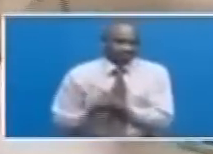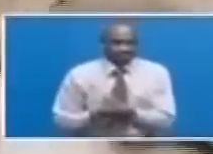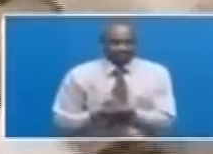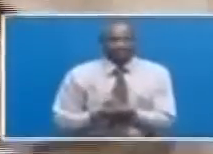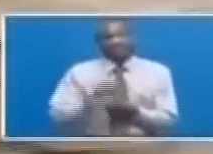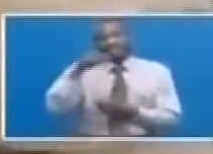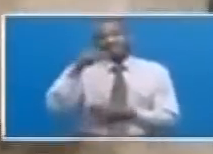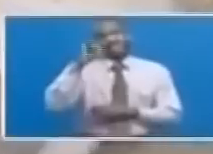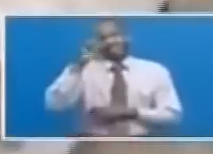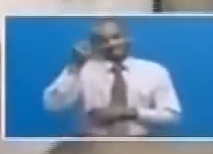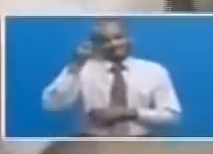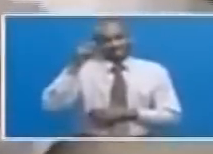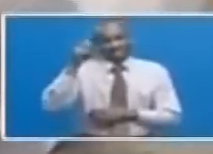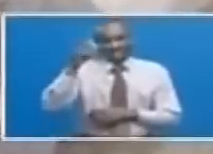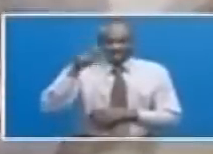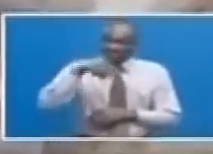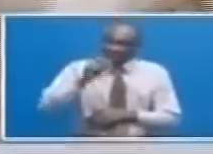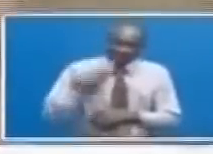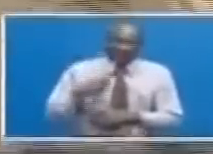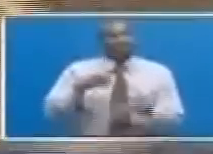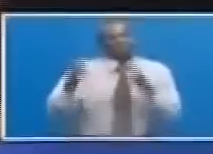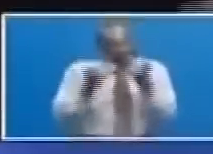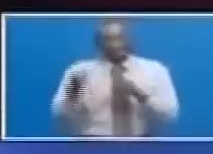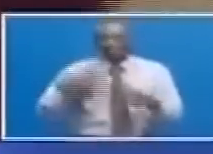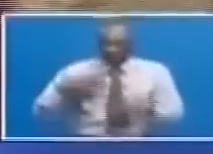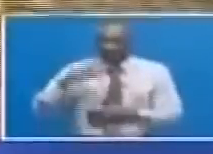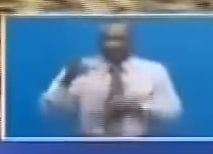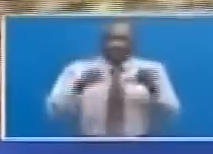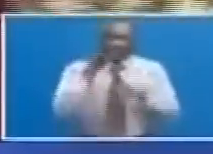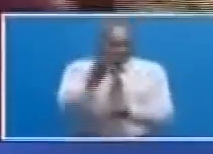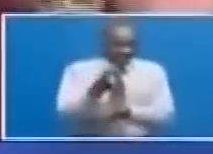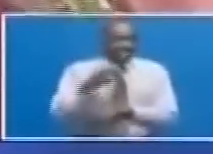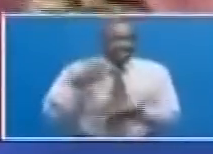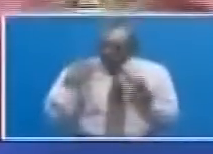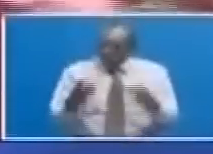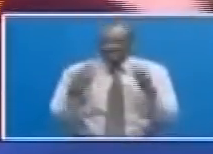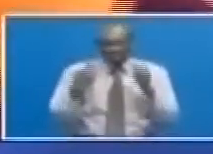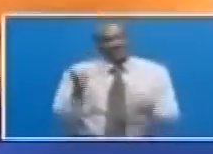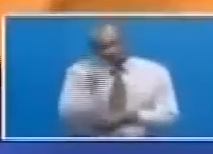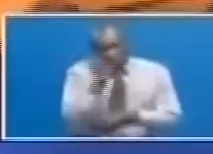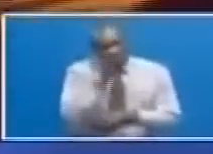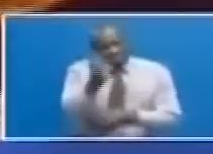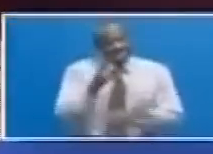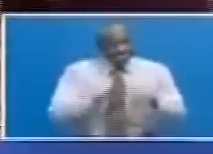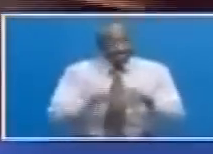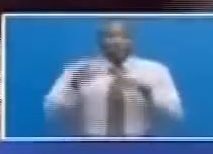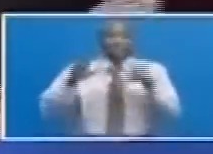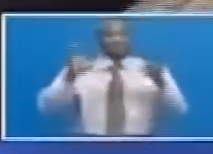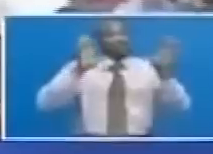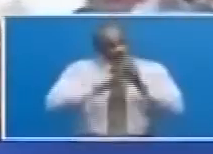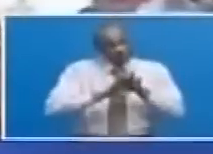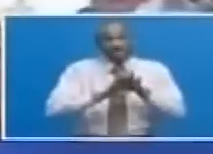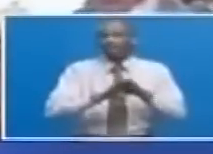Mjini Kitengela wafanyabiashara waliachwa bila la kufanya huku mazao yao yakiozea sokoni baada ya soko hilo kufungwa kwa